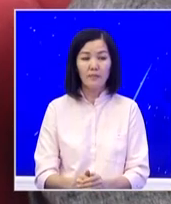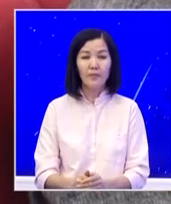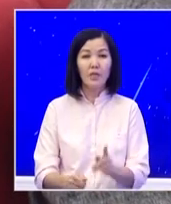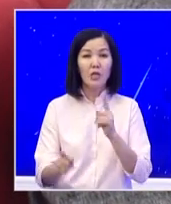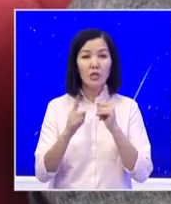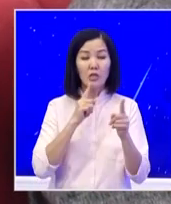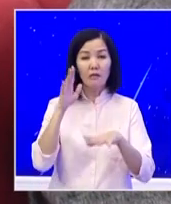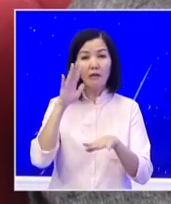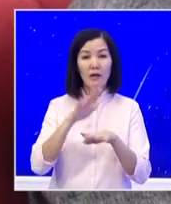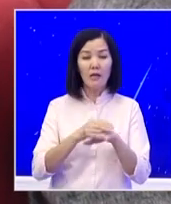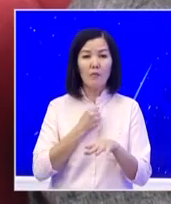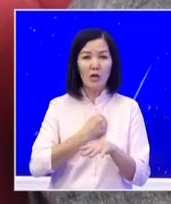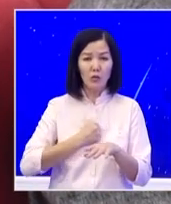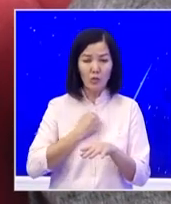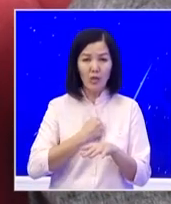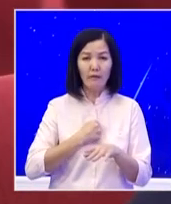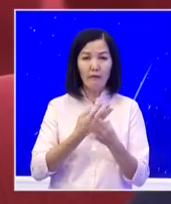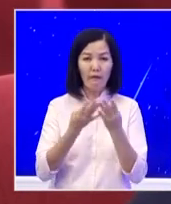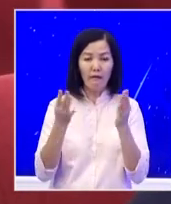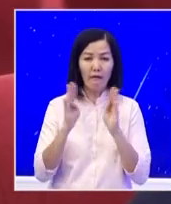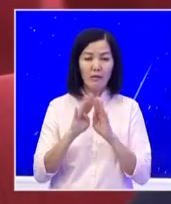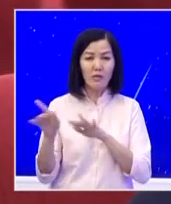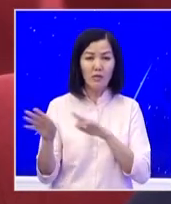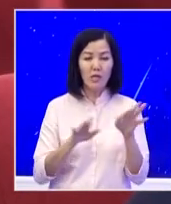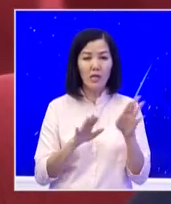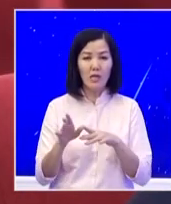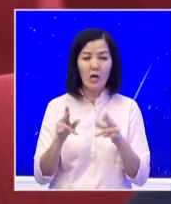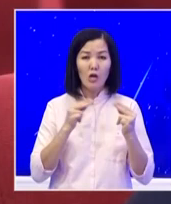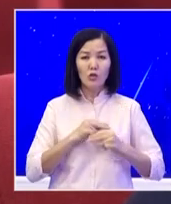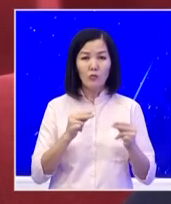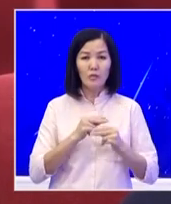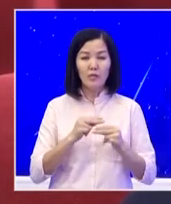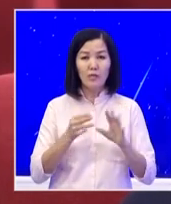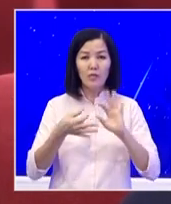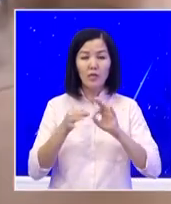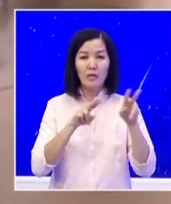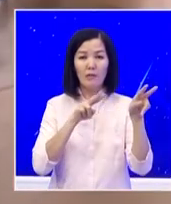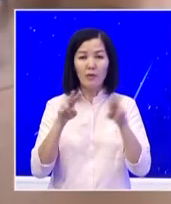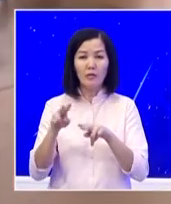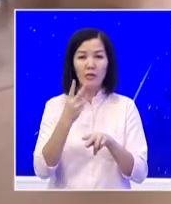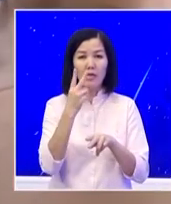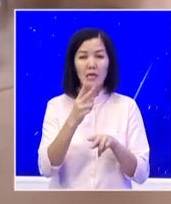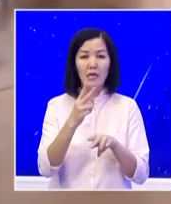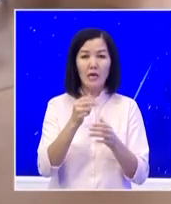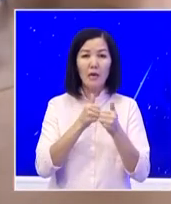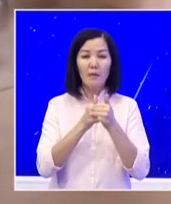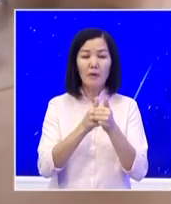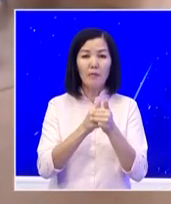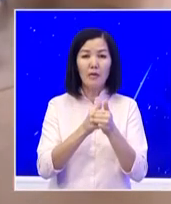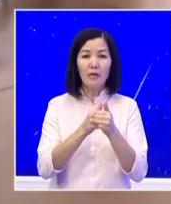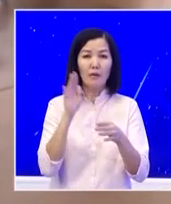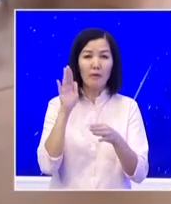Жиында әкім біршама ашуланды. Карантин шараларына байланысты жұмыстарға бас көз болуы тиіс. Екі шенеунікке сөгіс,